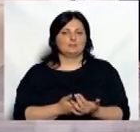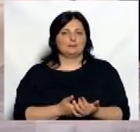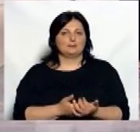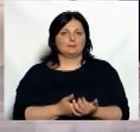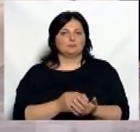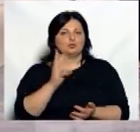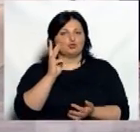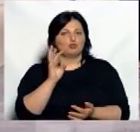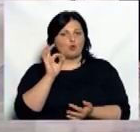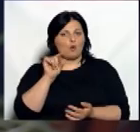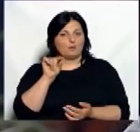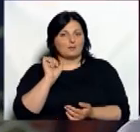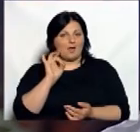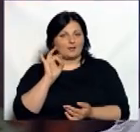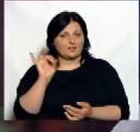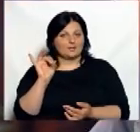შოთ არის?